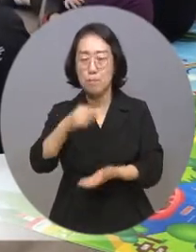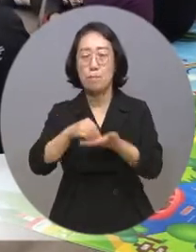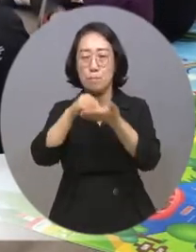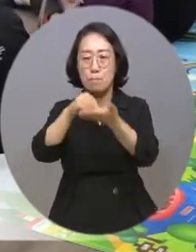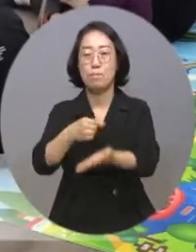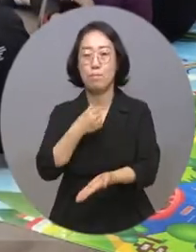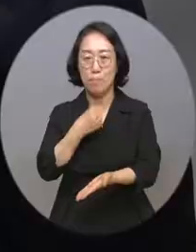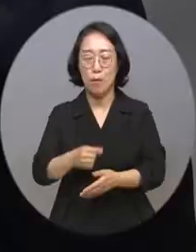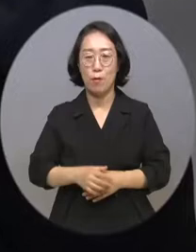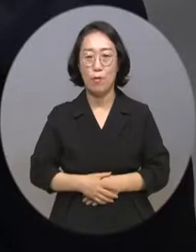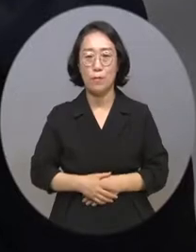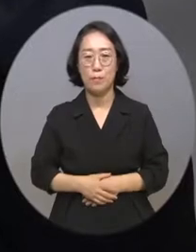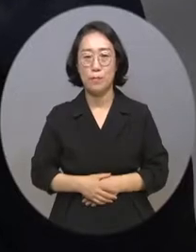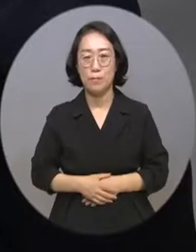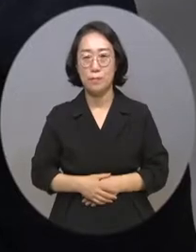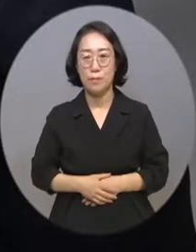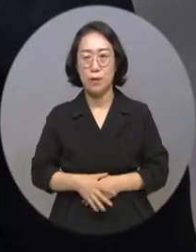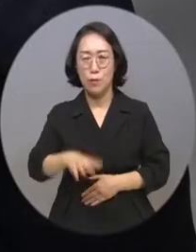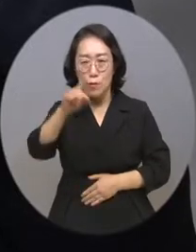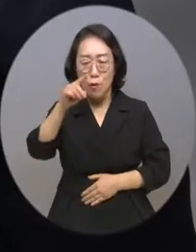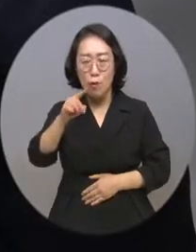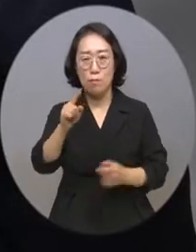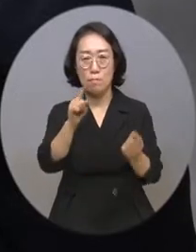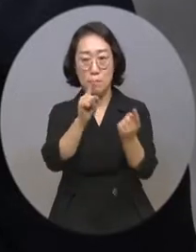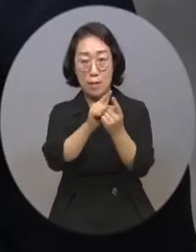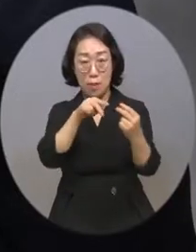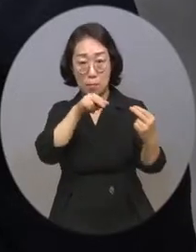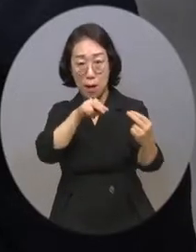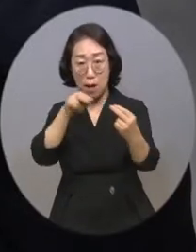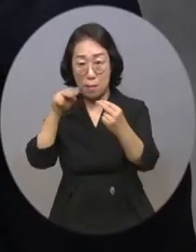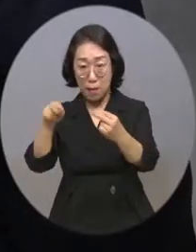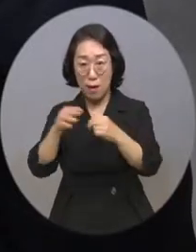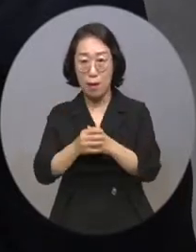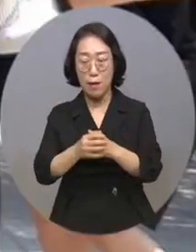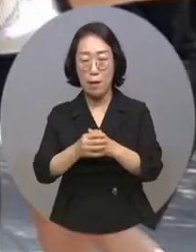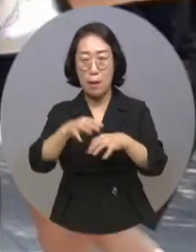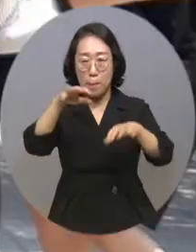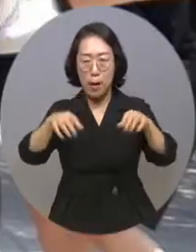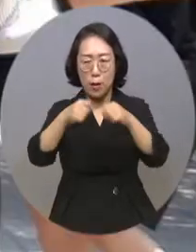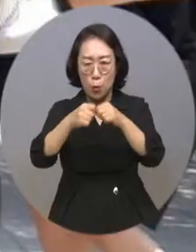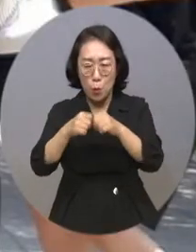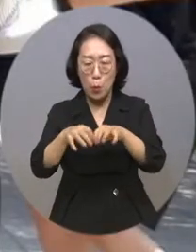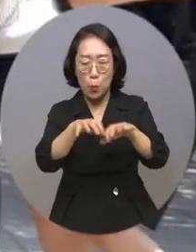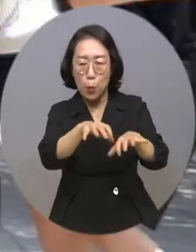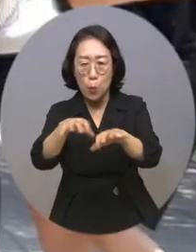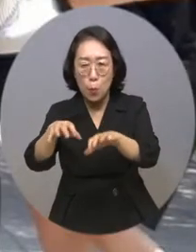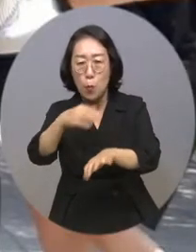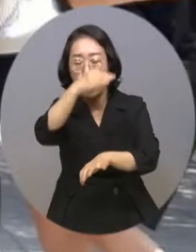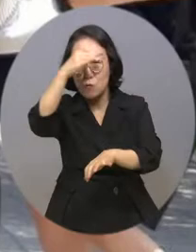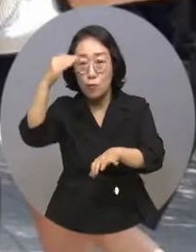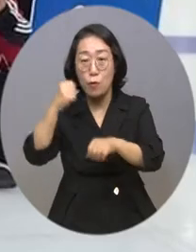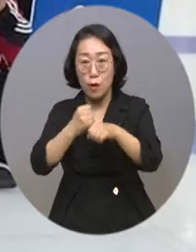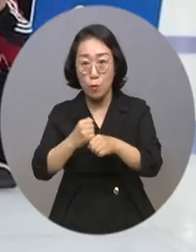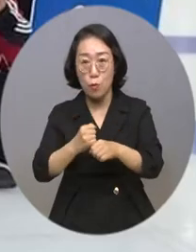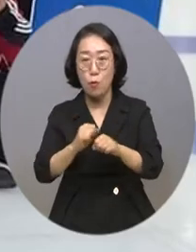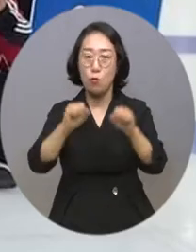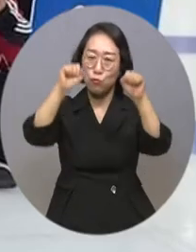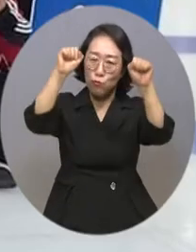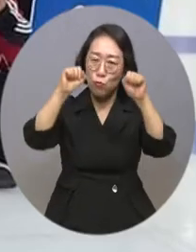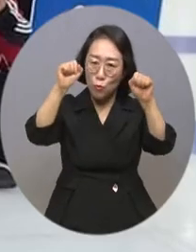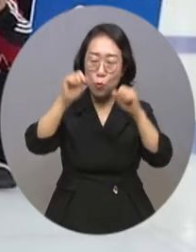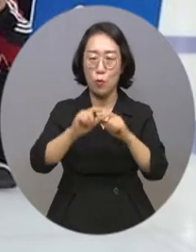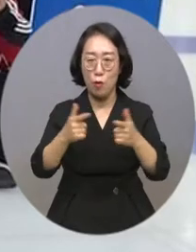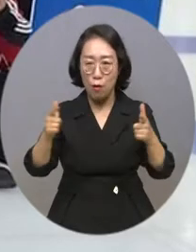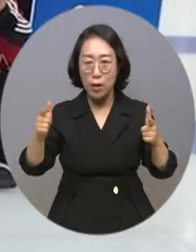생각이 들었어요. 첫 만남의 마음 열기, 마을 역사 탐방, 처음 접한 운동 경기 등